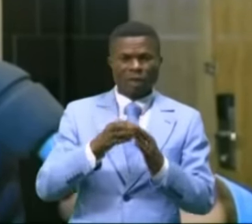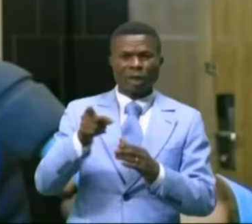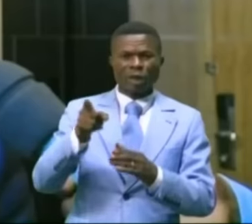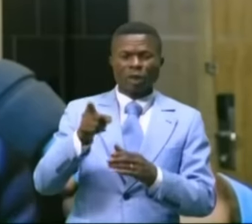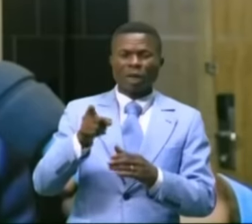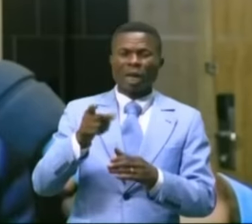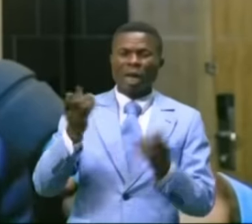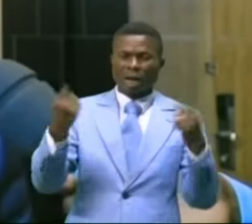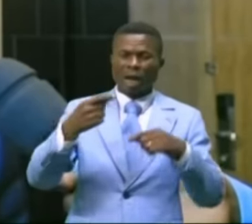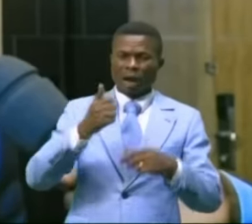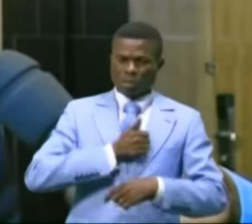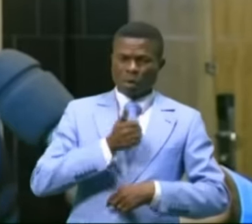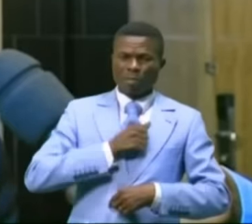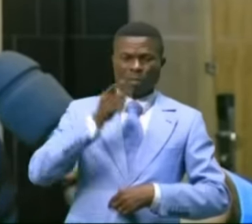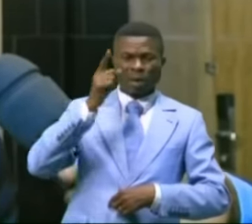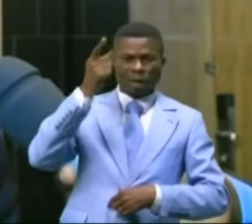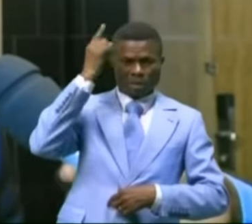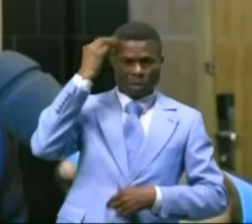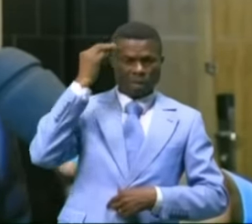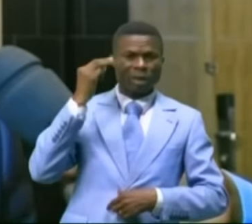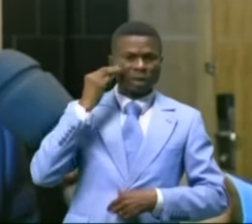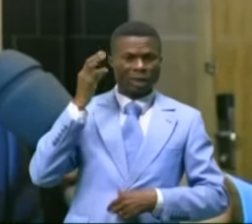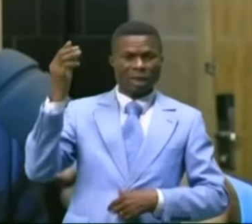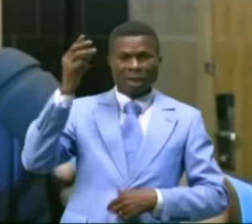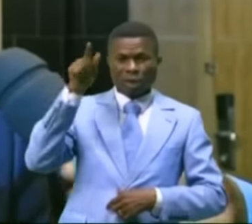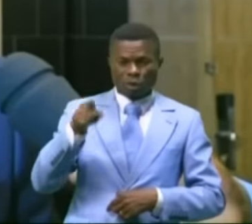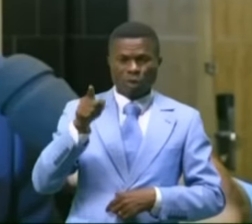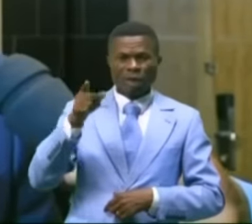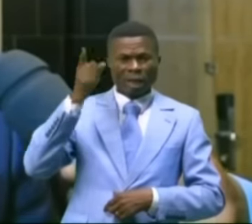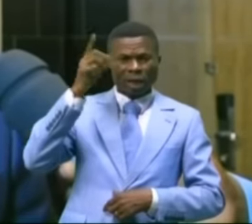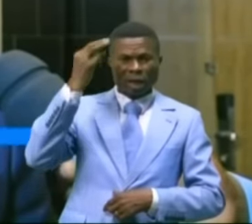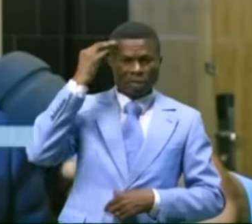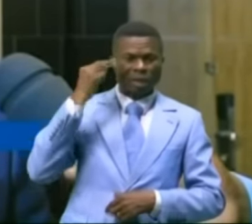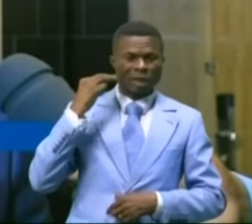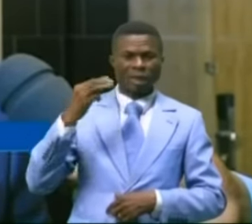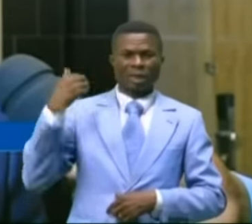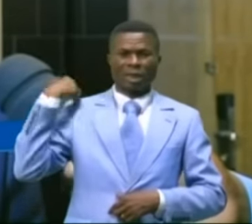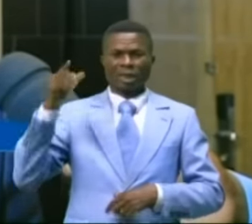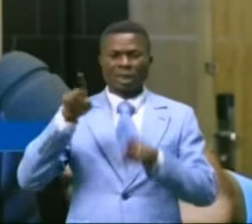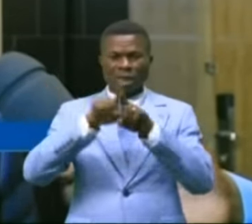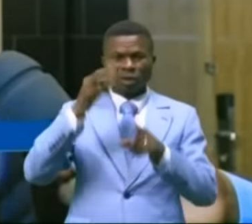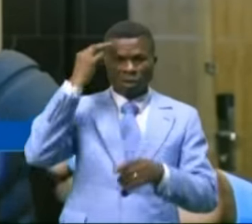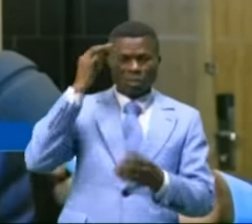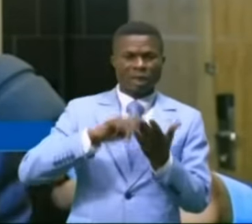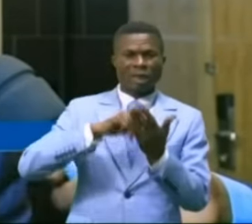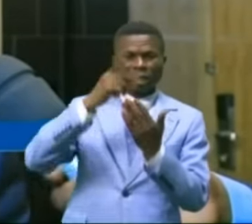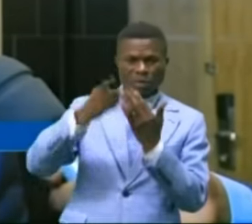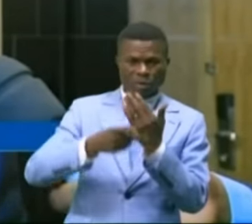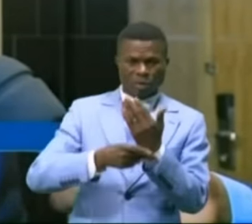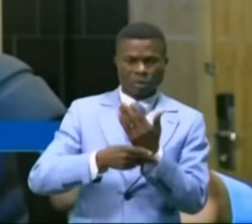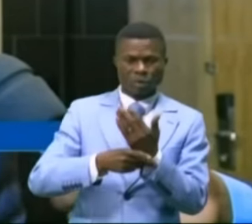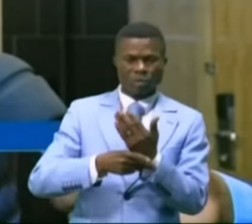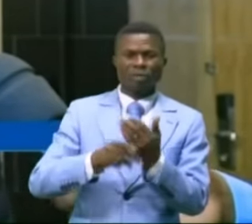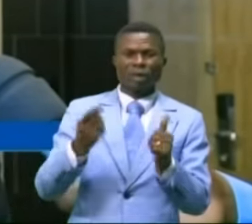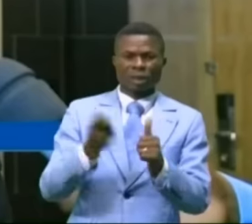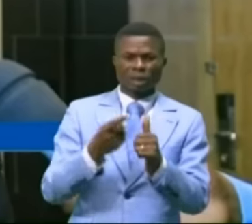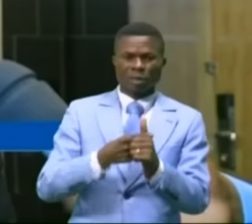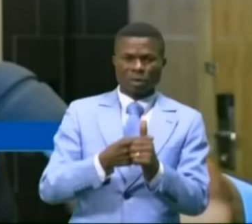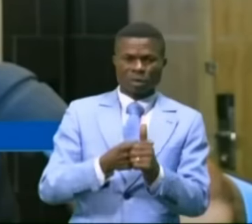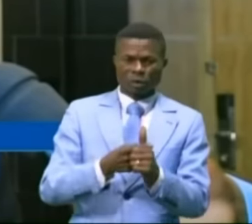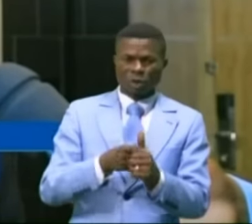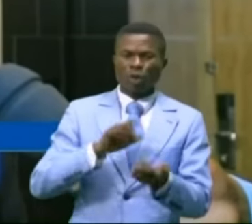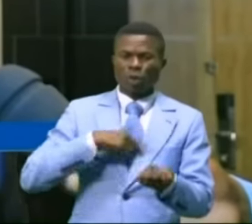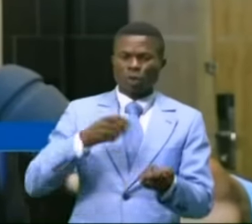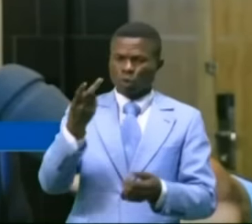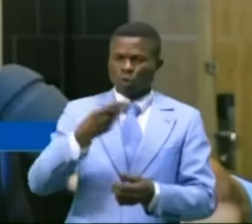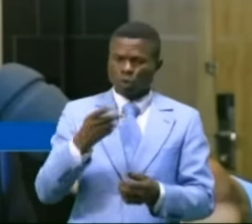comme ministre d'État et ministre de Plan, et a été quelqu'un avec qui d'abord nous avons eu une très bonne